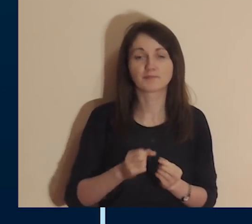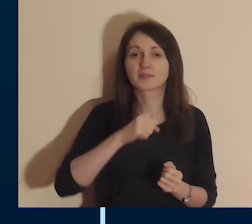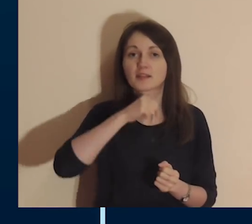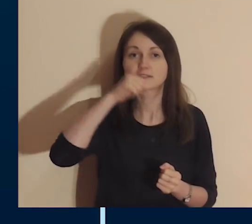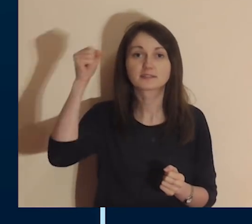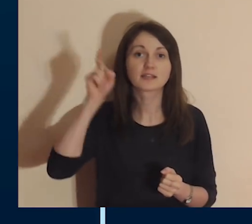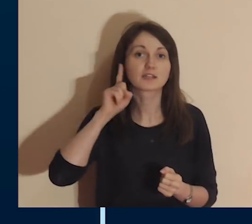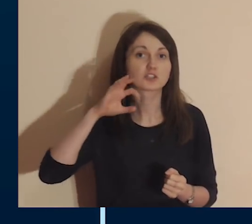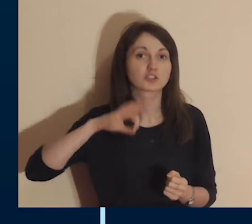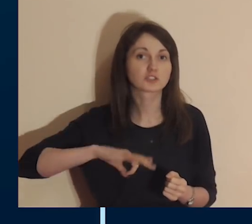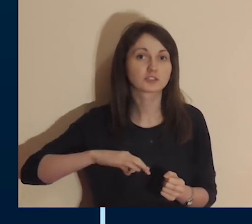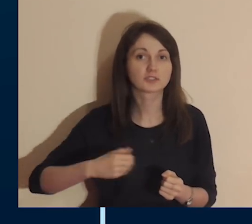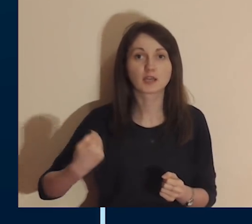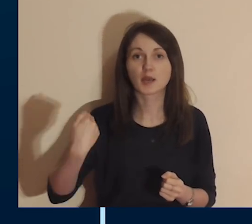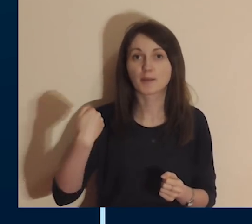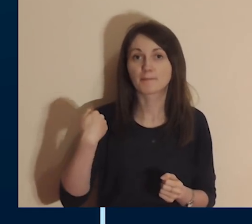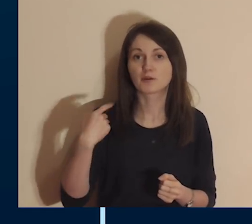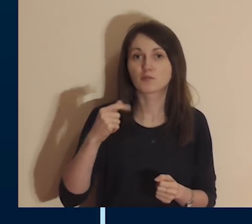zaczęli się weselić.